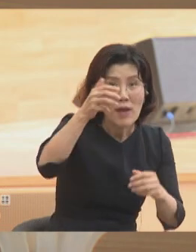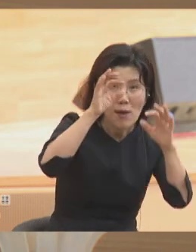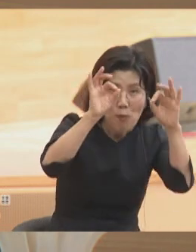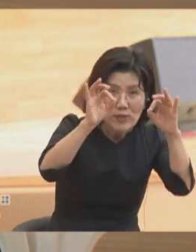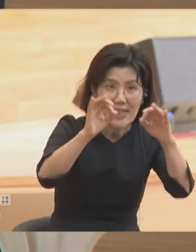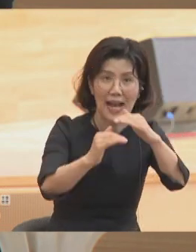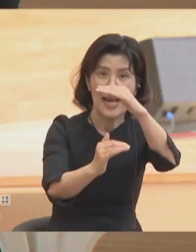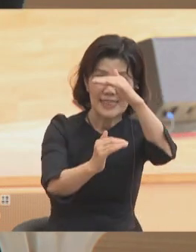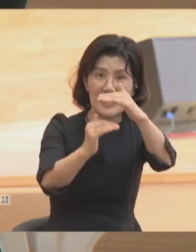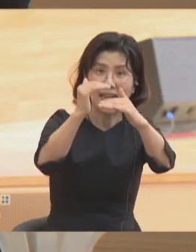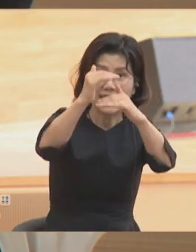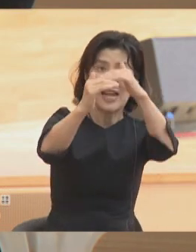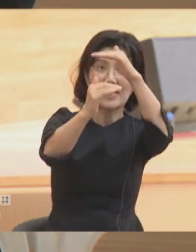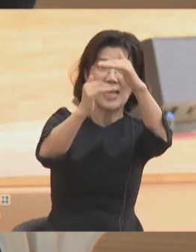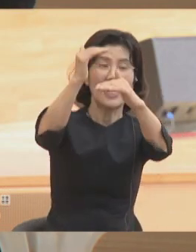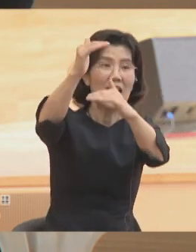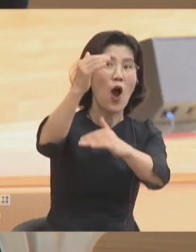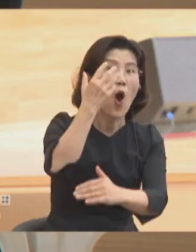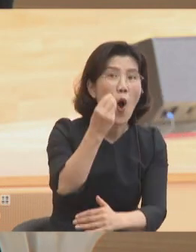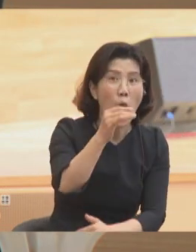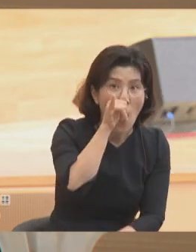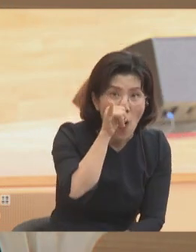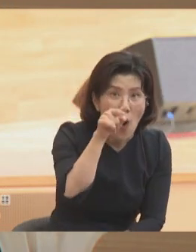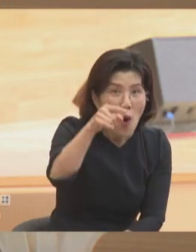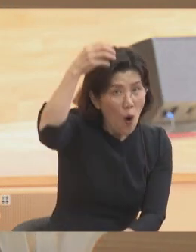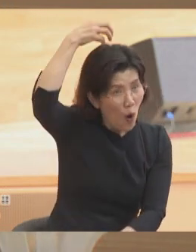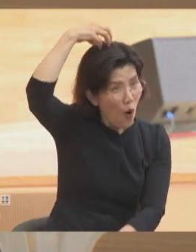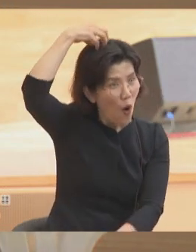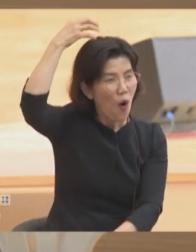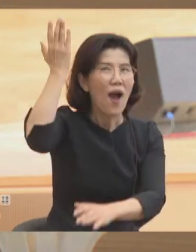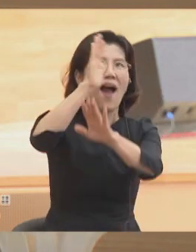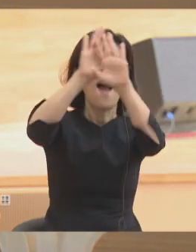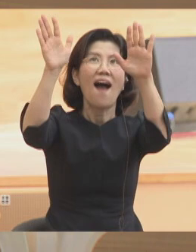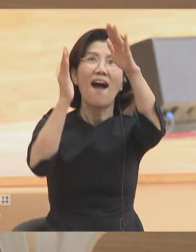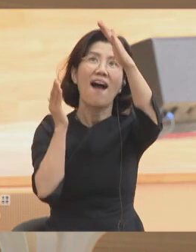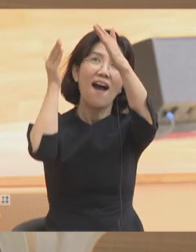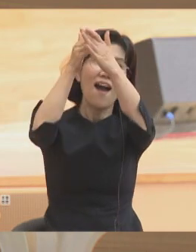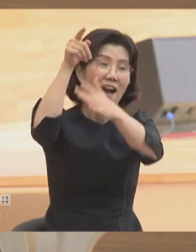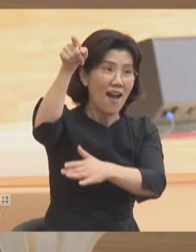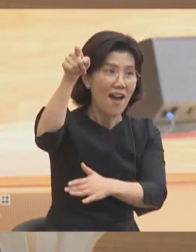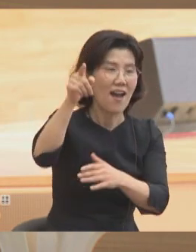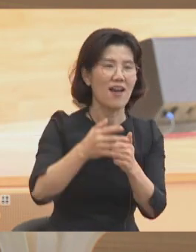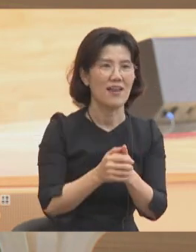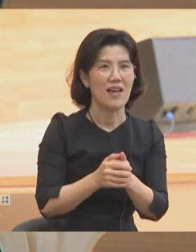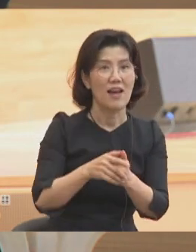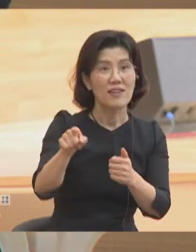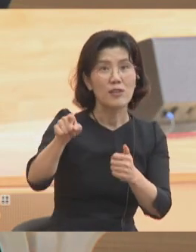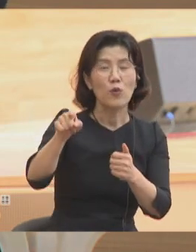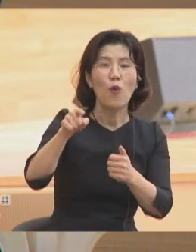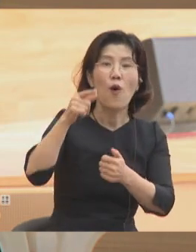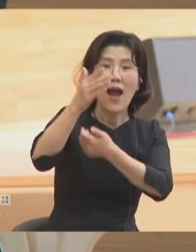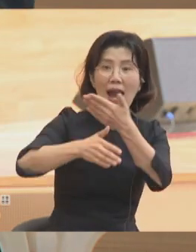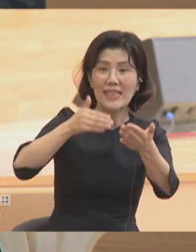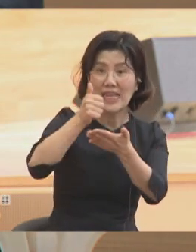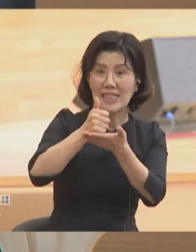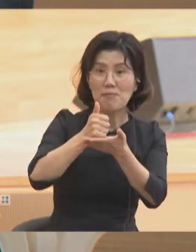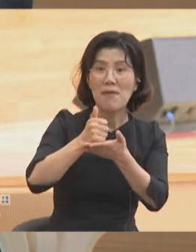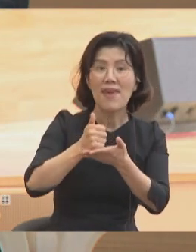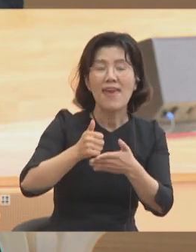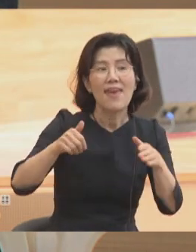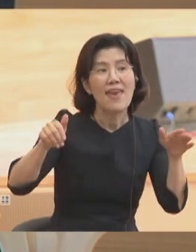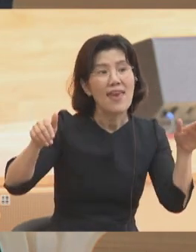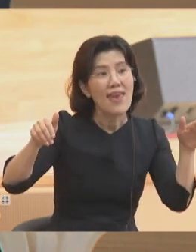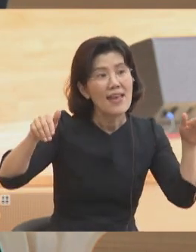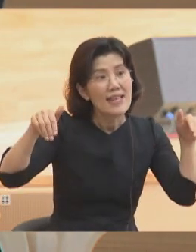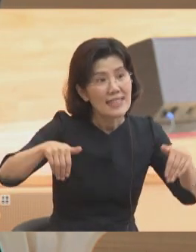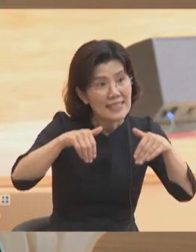사다리가 땅 위에서 있는데 그 꼭대기가 하늘에 닿았고 또 본즉 하나님의 사자들이 그 위에서 오르락 내리락